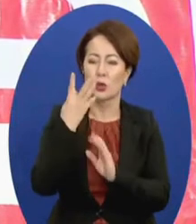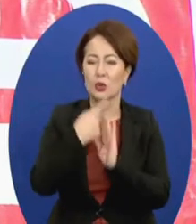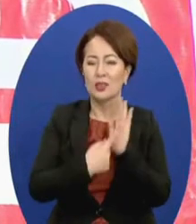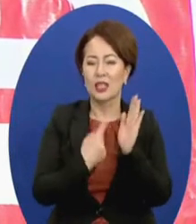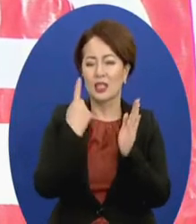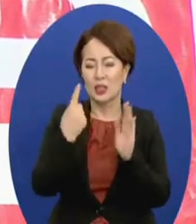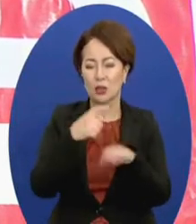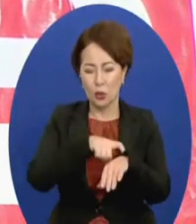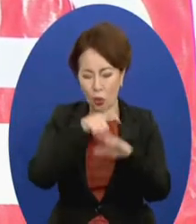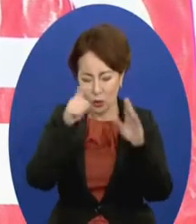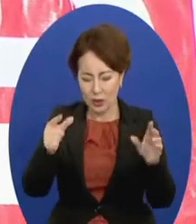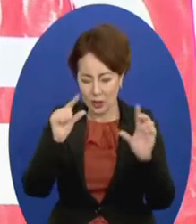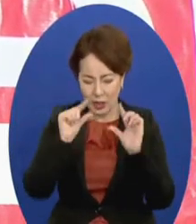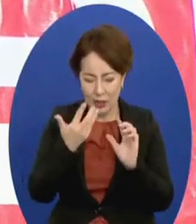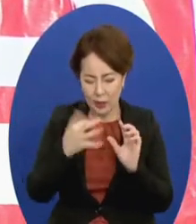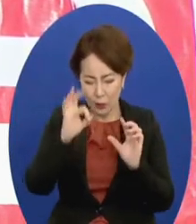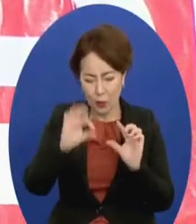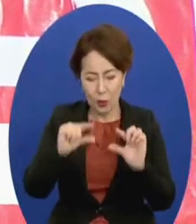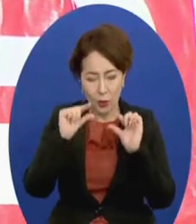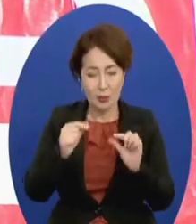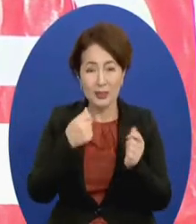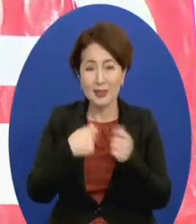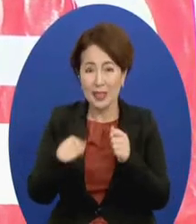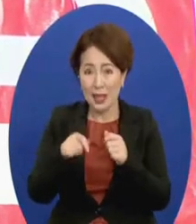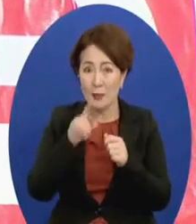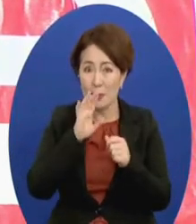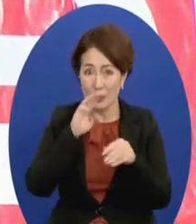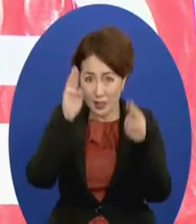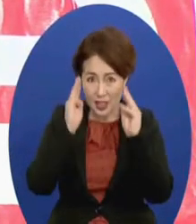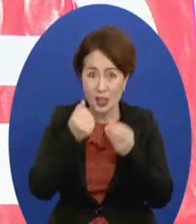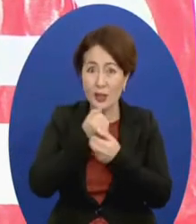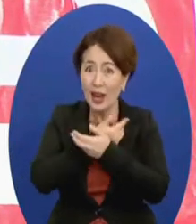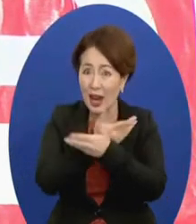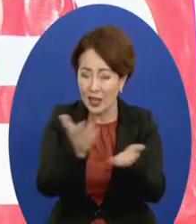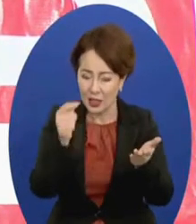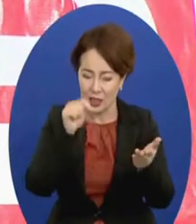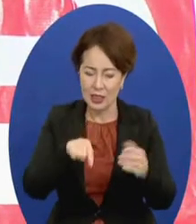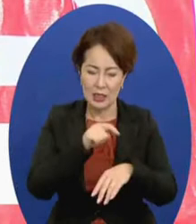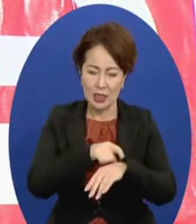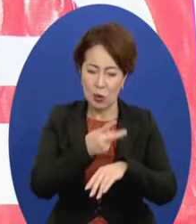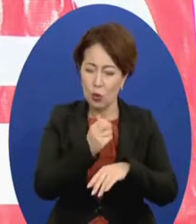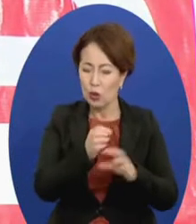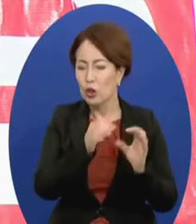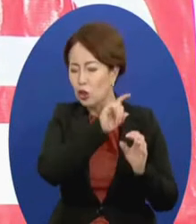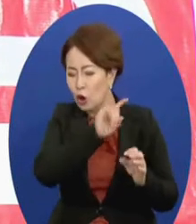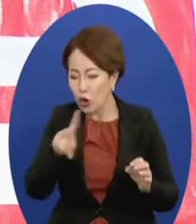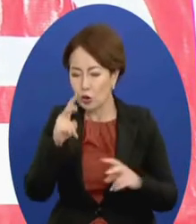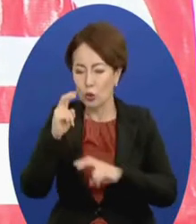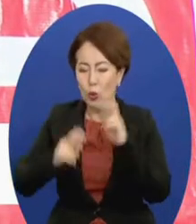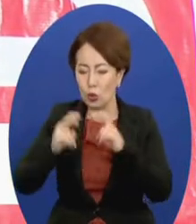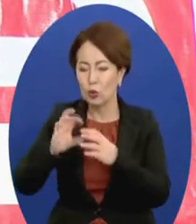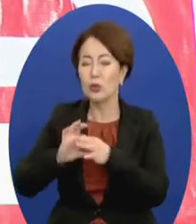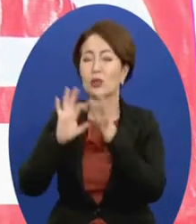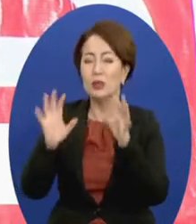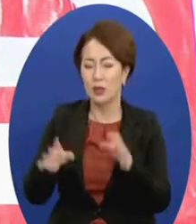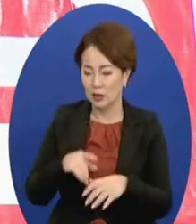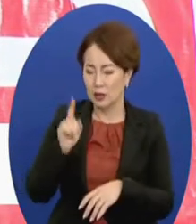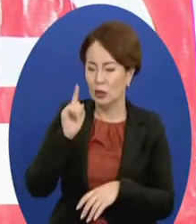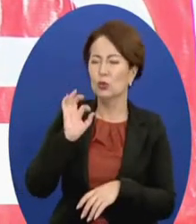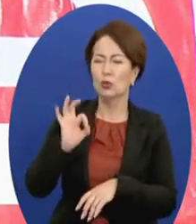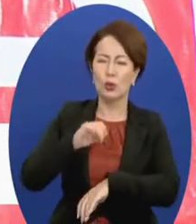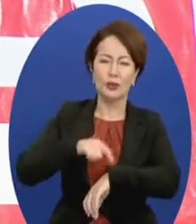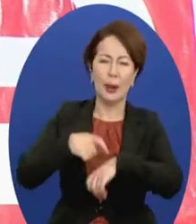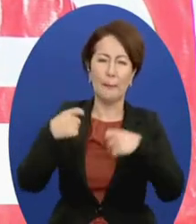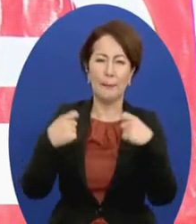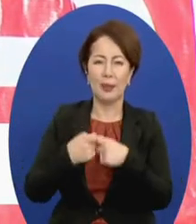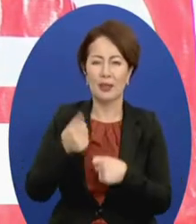ийм шийдвэр гаргасан энэ цаг үед өнөөдөр 2 дахь үйлдвэр маань ашиглалтанд орж байгаа нь үнэхээр цаг үеийн олсон